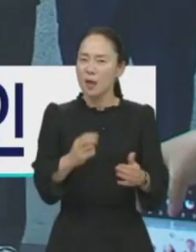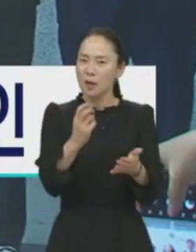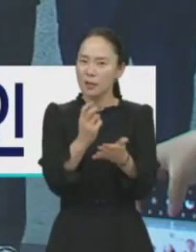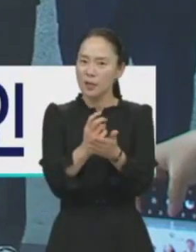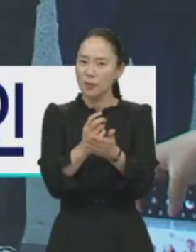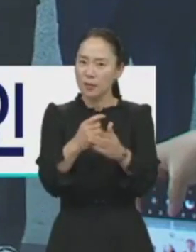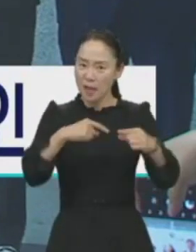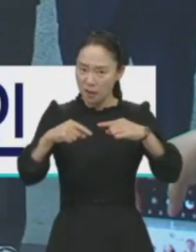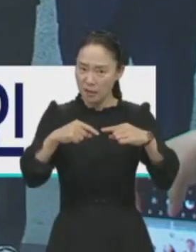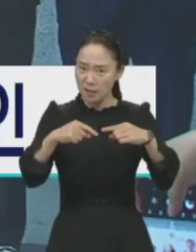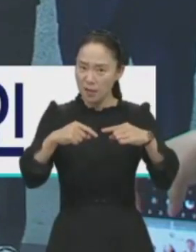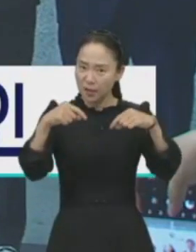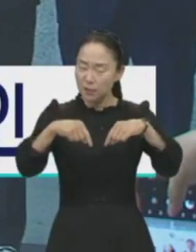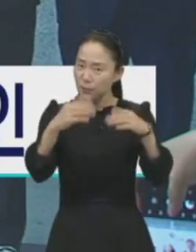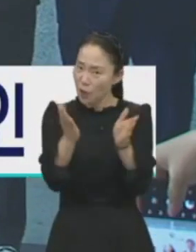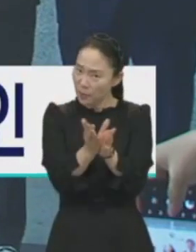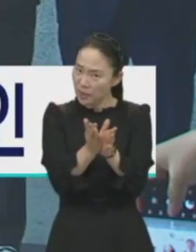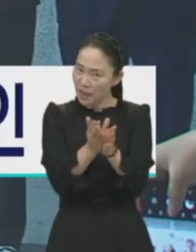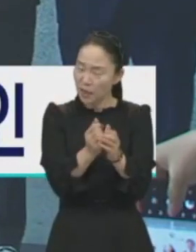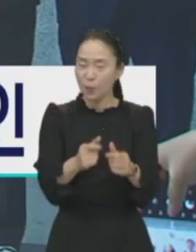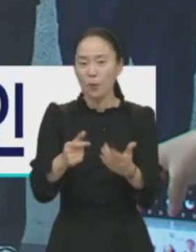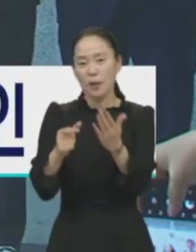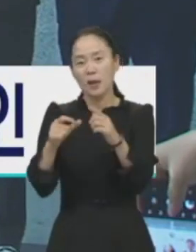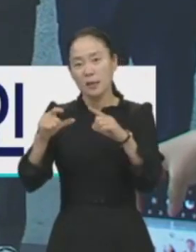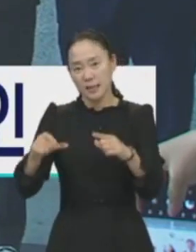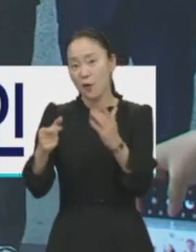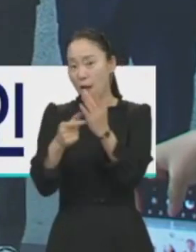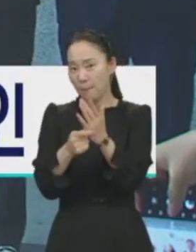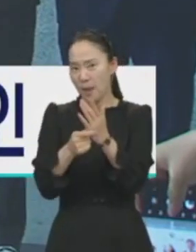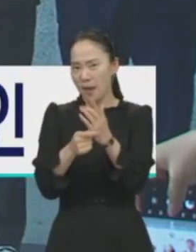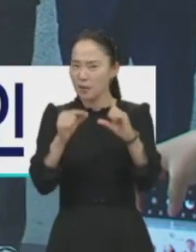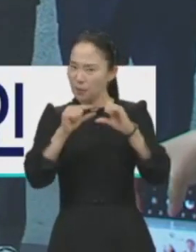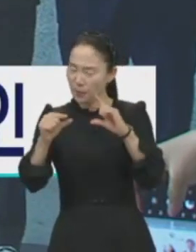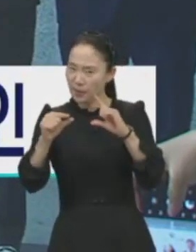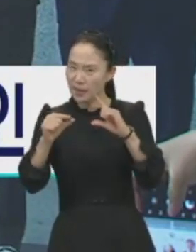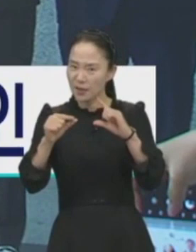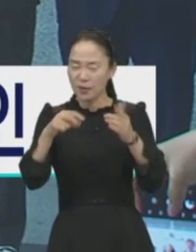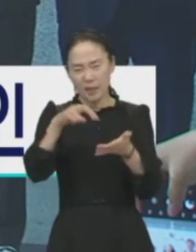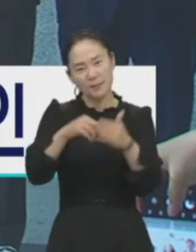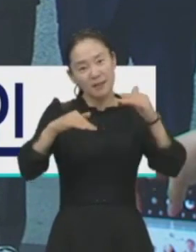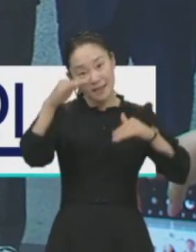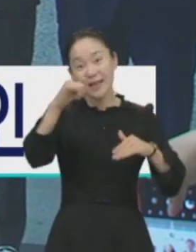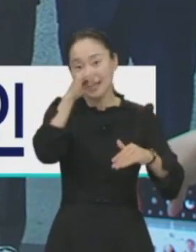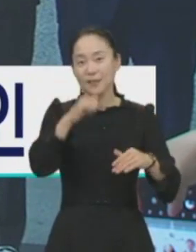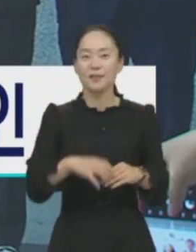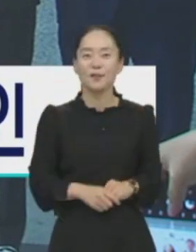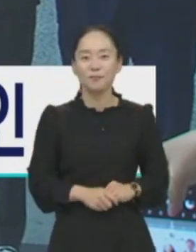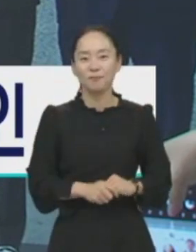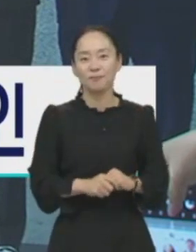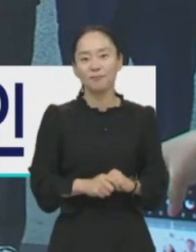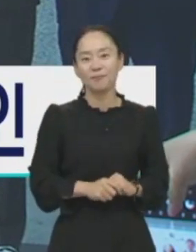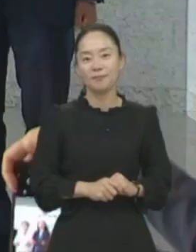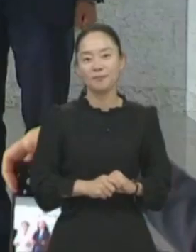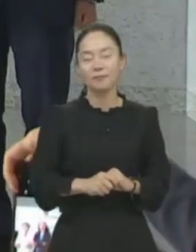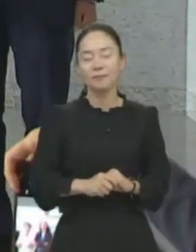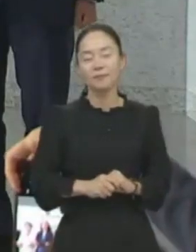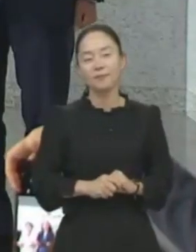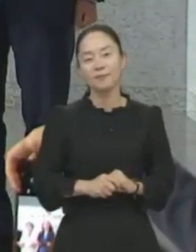협의체 구성과 지역화폐 등 일부 현안에선 미묘한 입장차를 나타냈습니다. 조혜영 기자입니다.